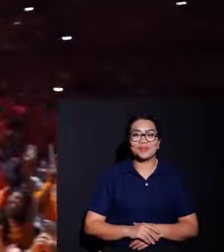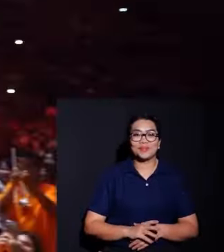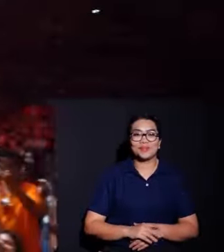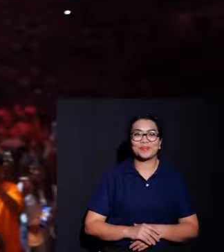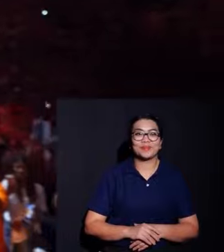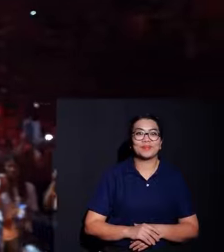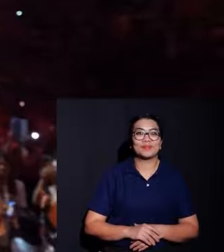แ